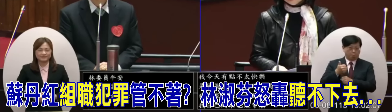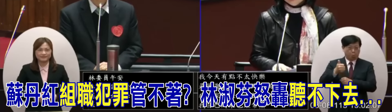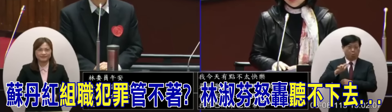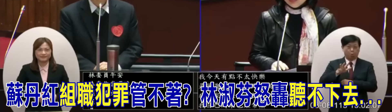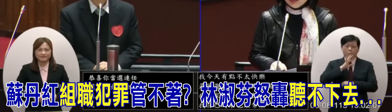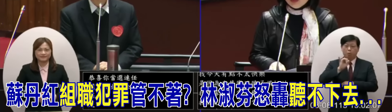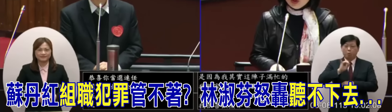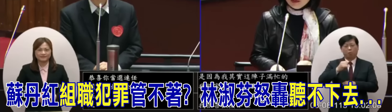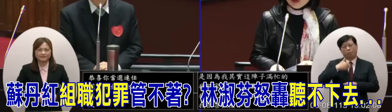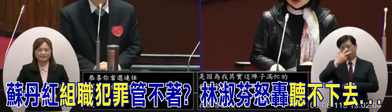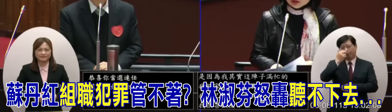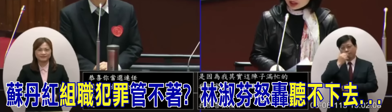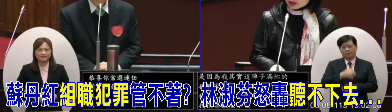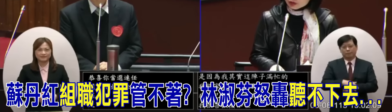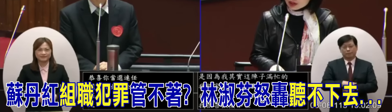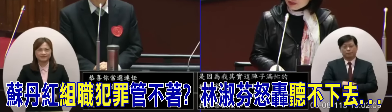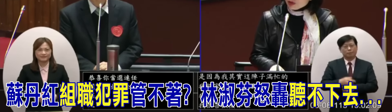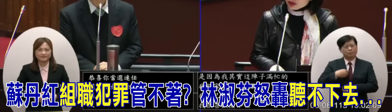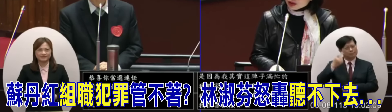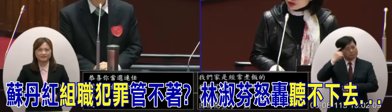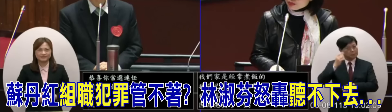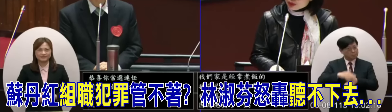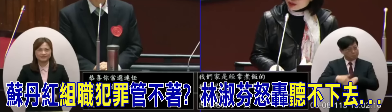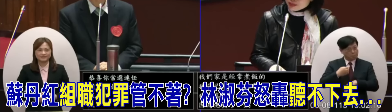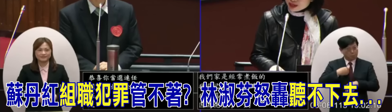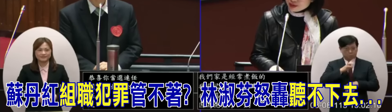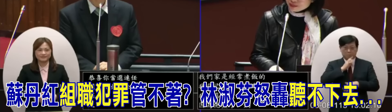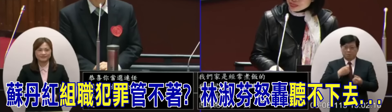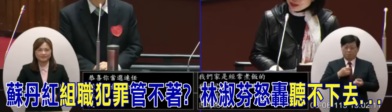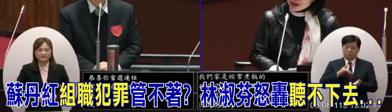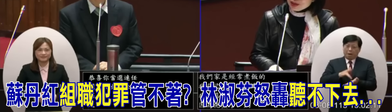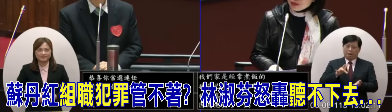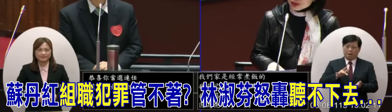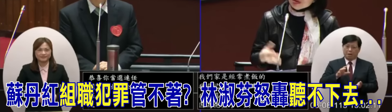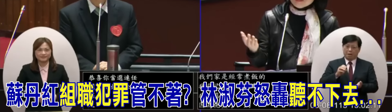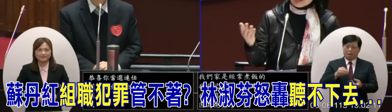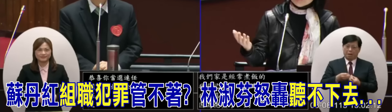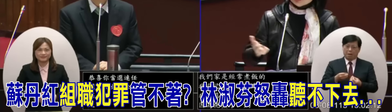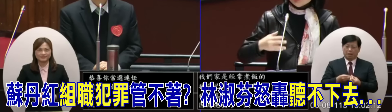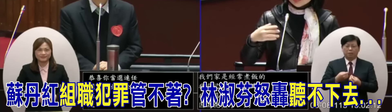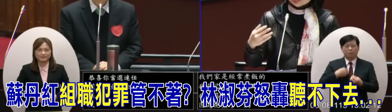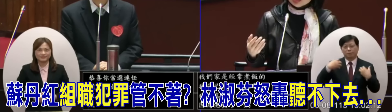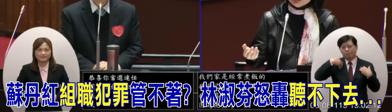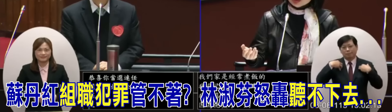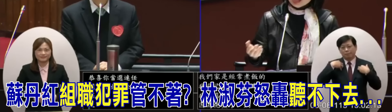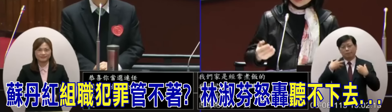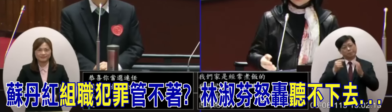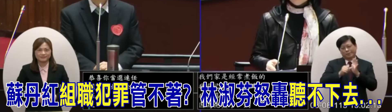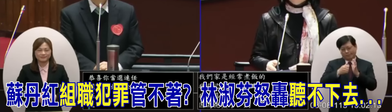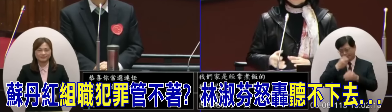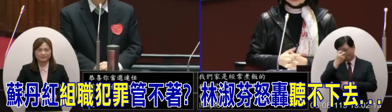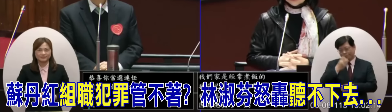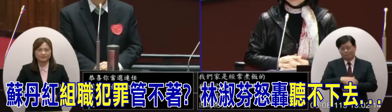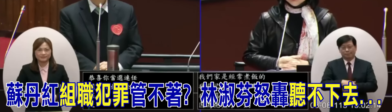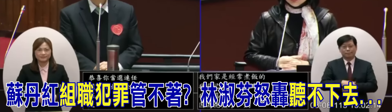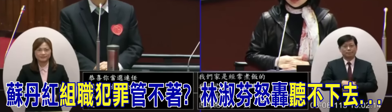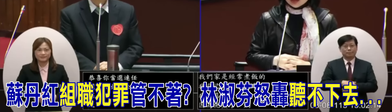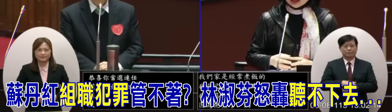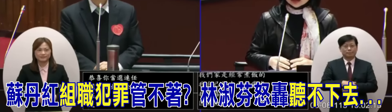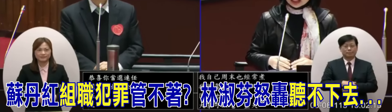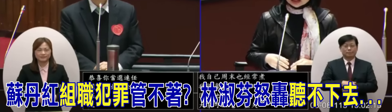那我就想说，该不会我也中标了吧？哈，然后我因为很忙嘛，所以没时间去看。那今